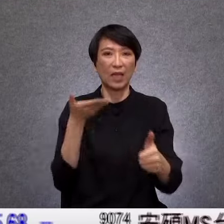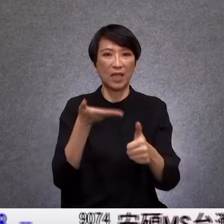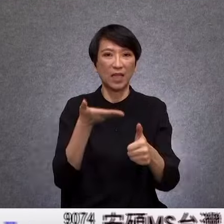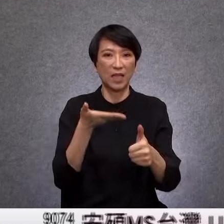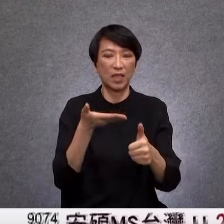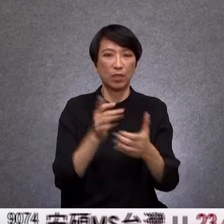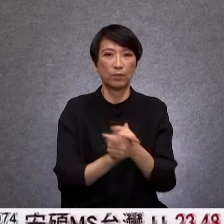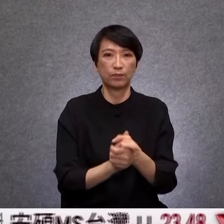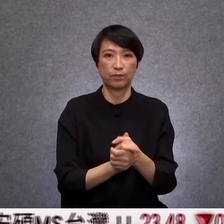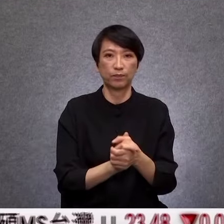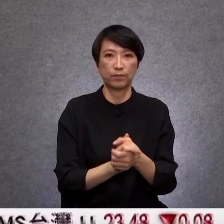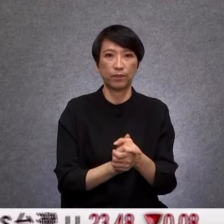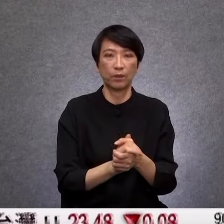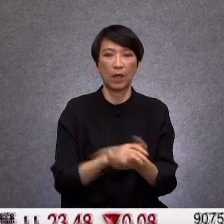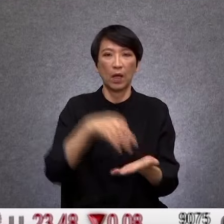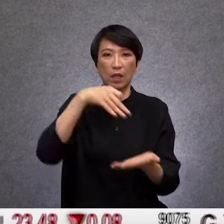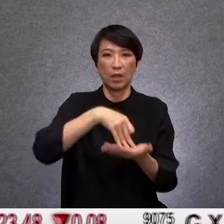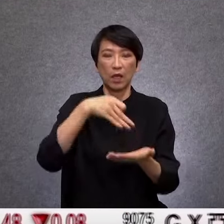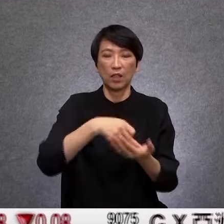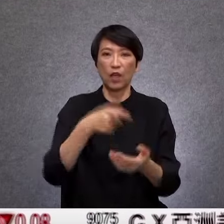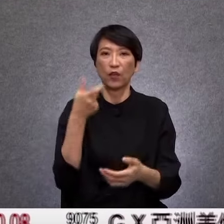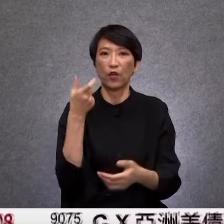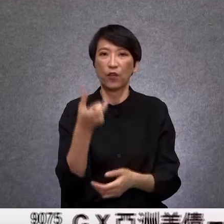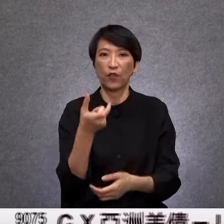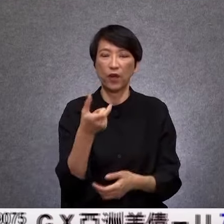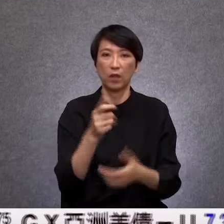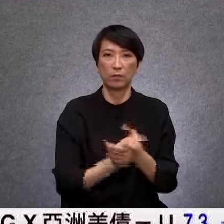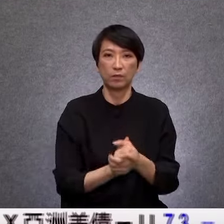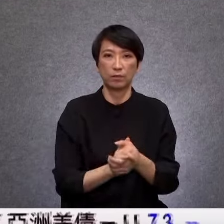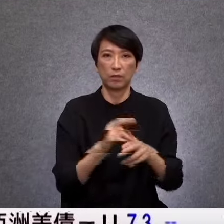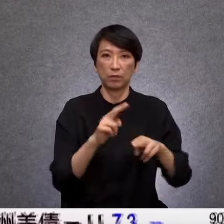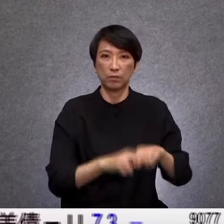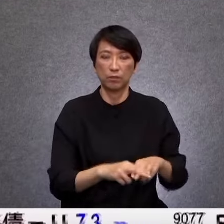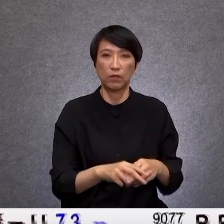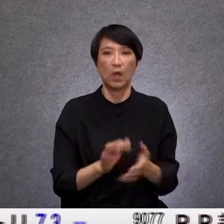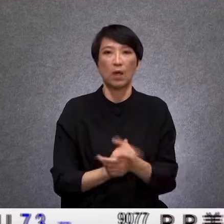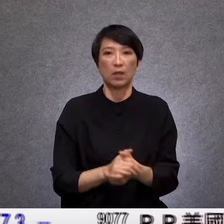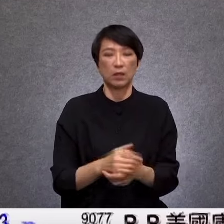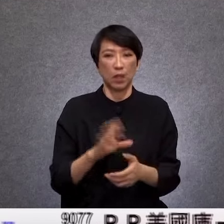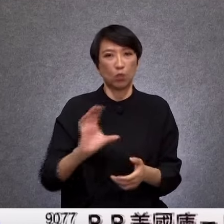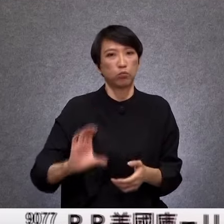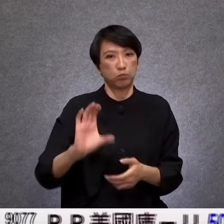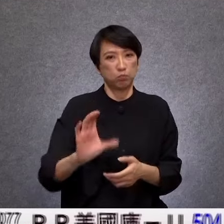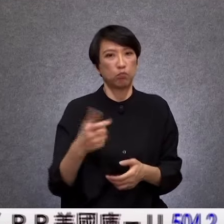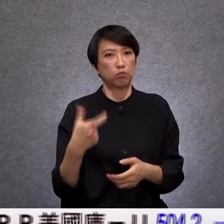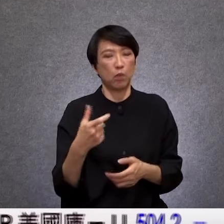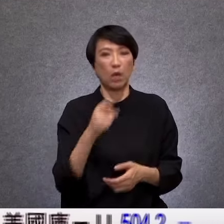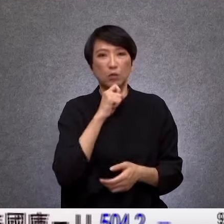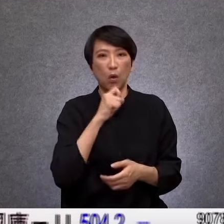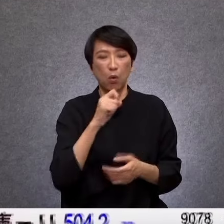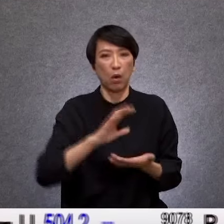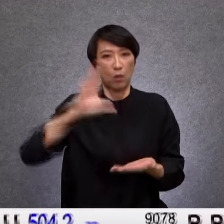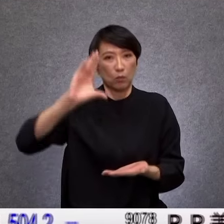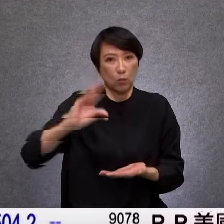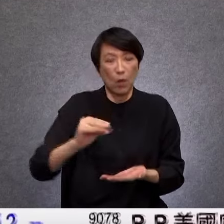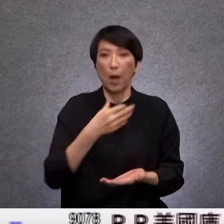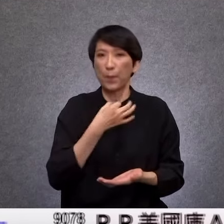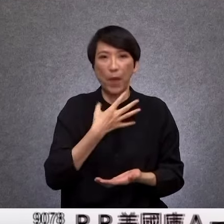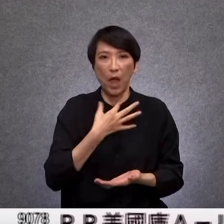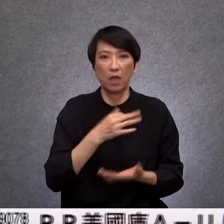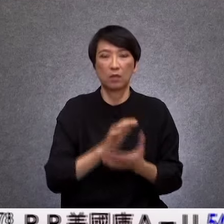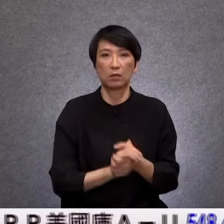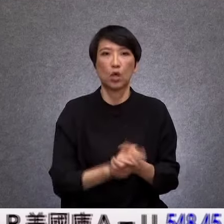哦，破欠基金嗰個年商業登費個登記個徵費，其實盈餘咗有幾十億喺度。